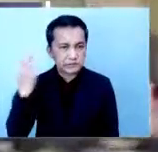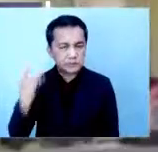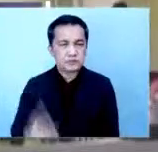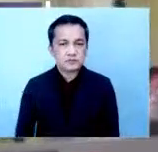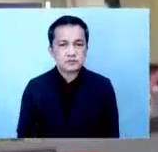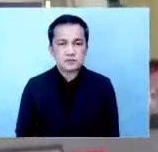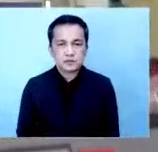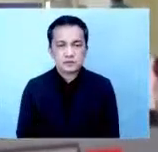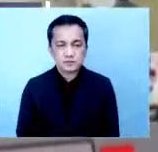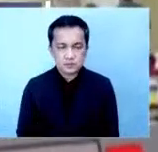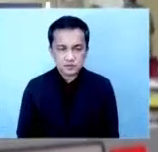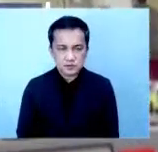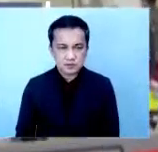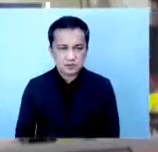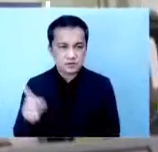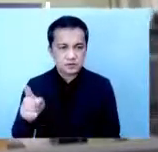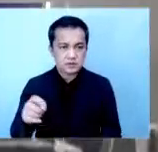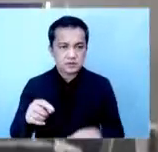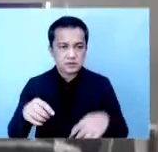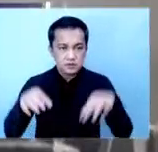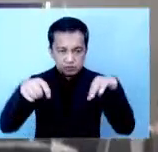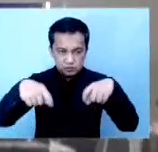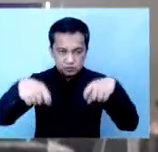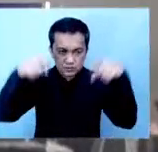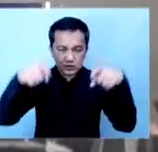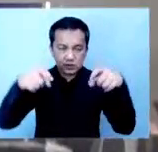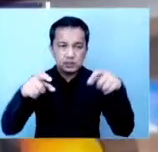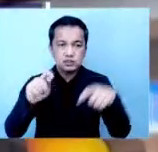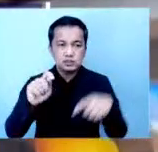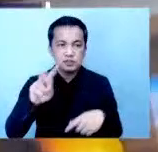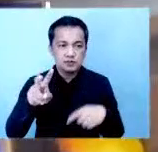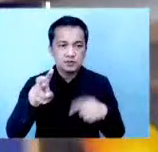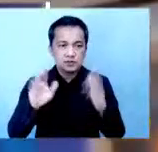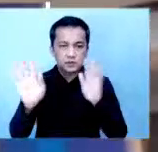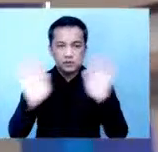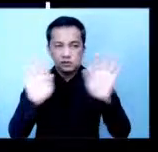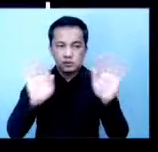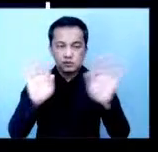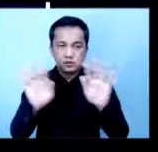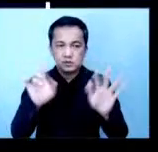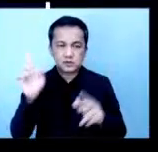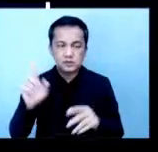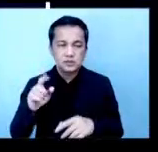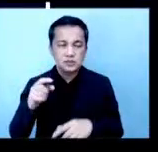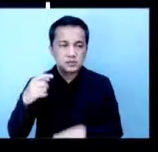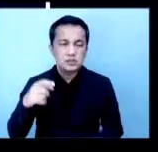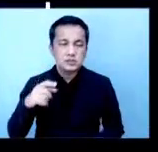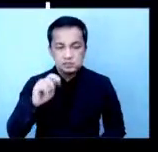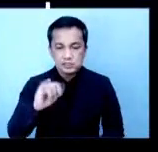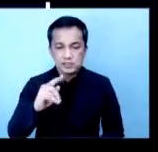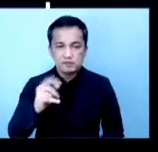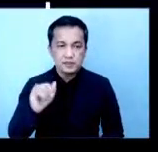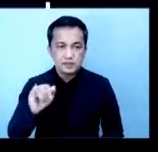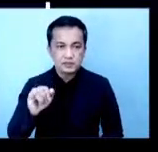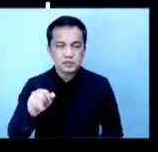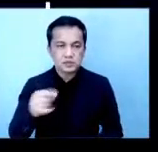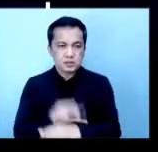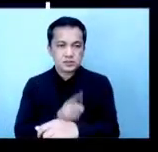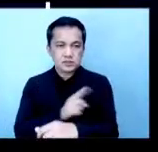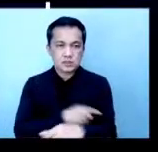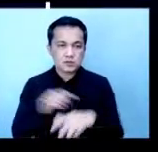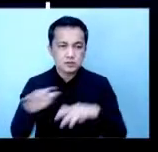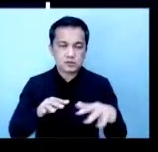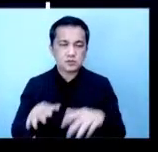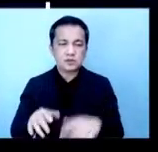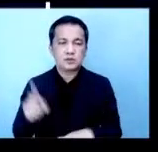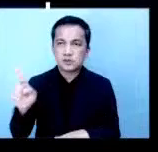Halos matanggal din ang mga nakasabit na TV sa newsroom na ito sa Taipei. Sa tindi ng pagyanig, umuga at